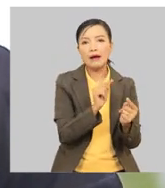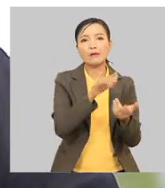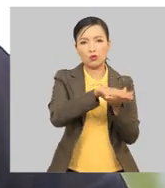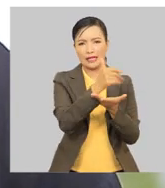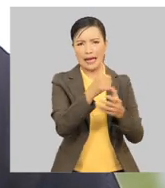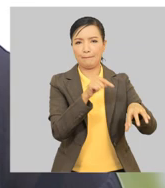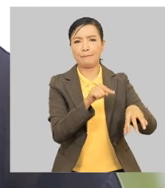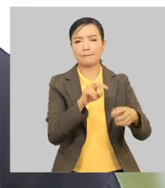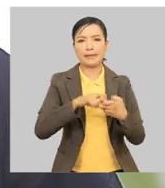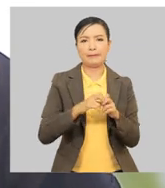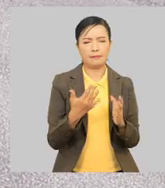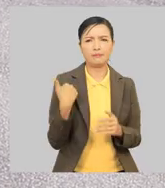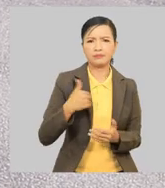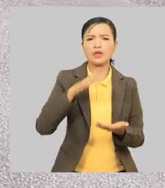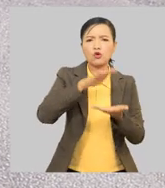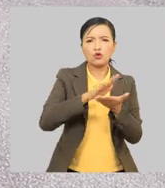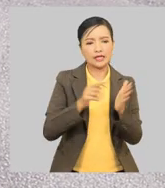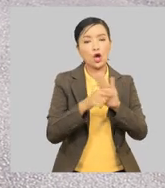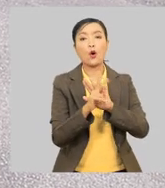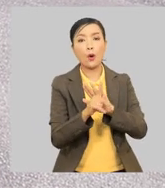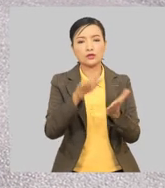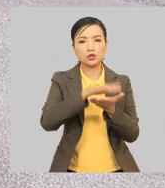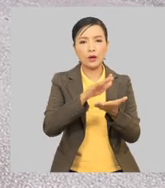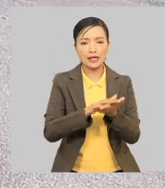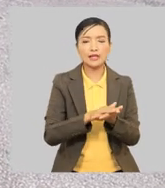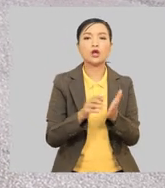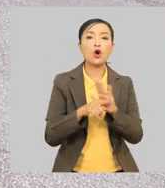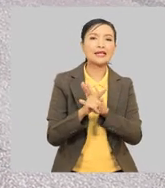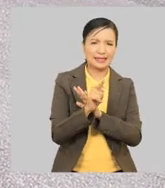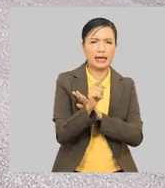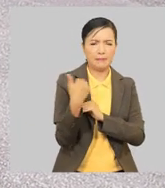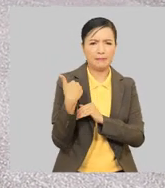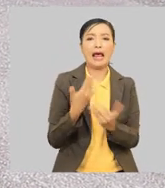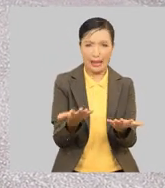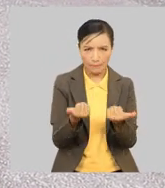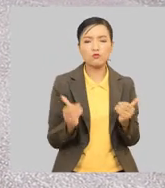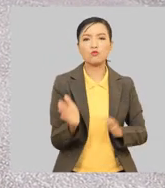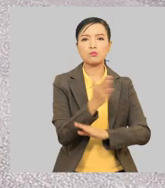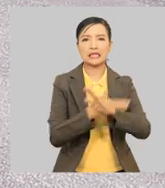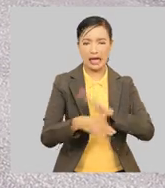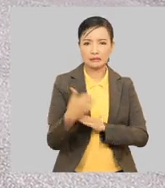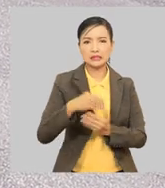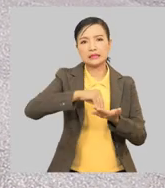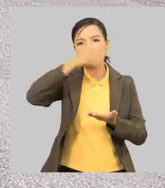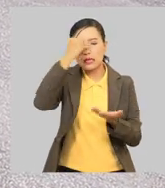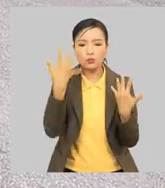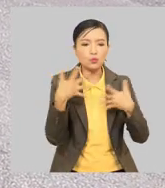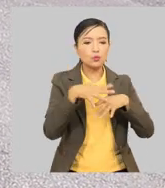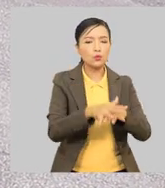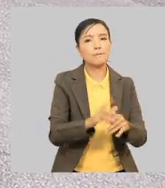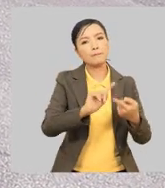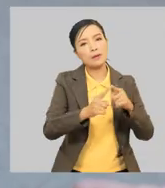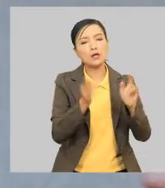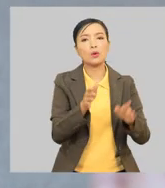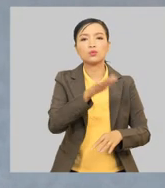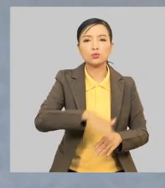แล้วก็เราก็รู้แล้วว่ามันมีโรงเรียนในจังหวัดขอนแก่นค่ะชื่อโรงเรียนขามแก่นนครซึ่งรับคนพิการทางการเคลื่อนไหวให้ไปเรียน